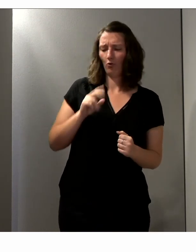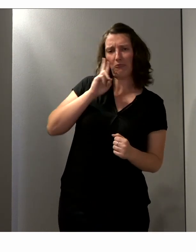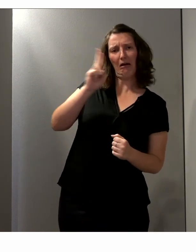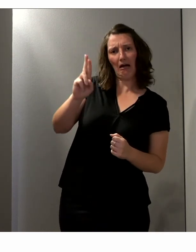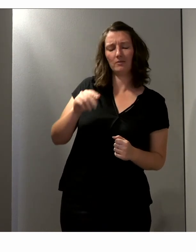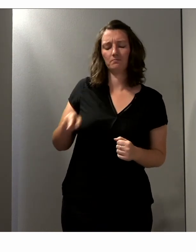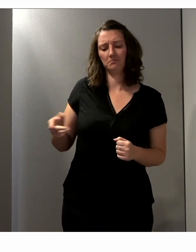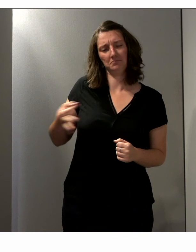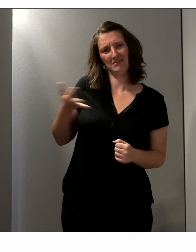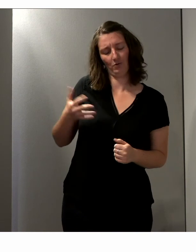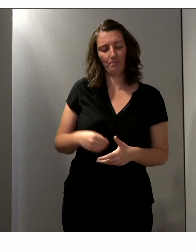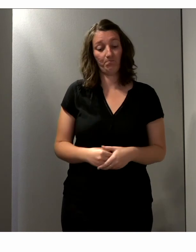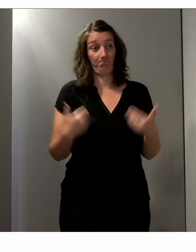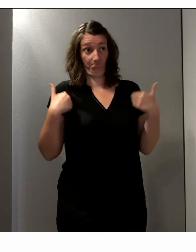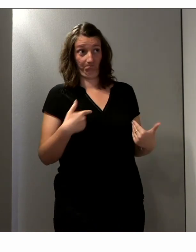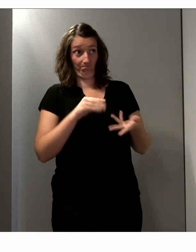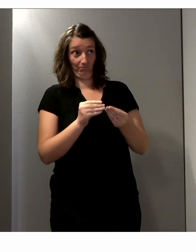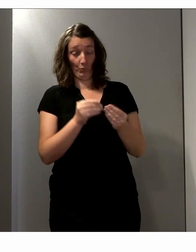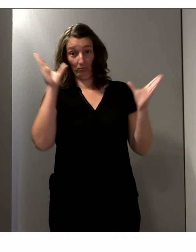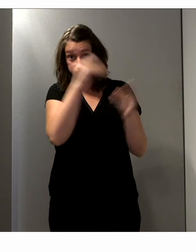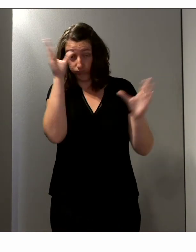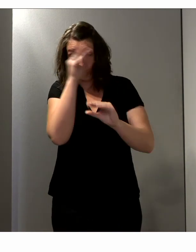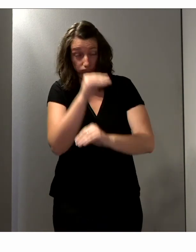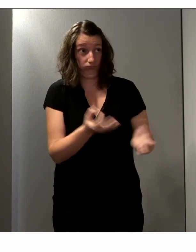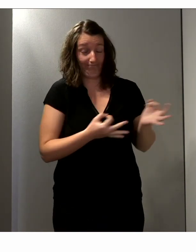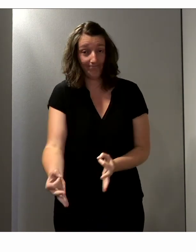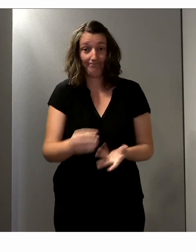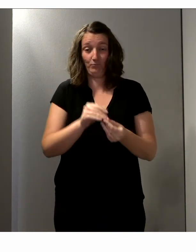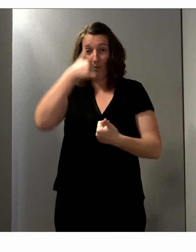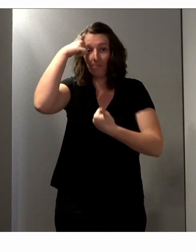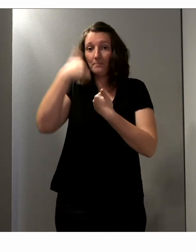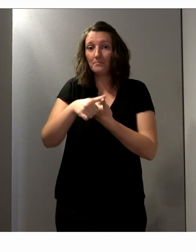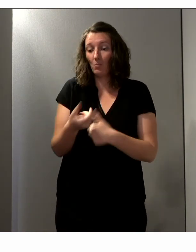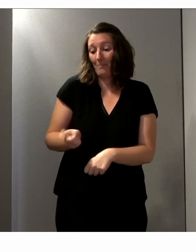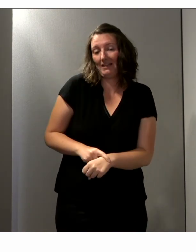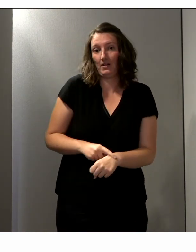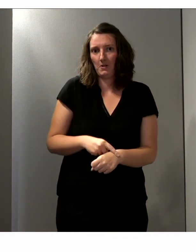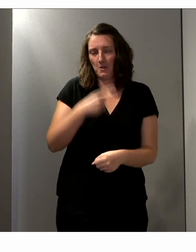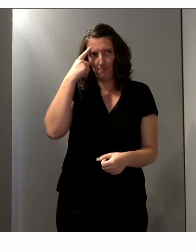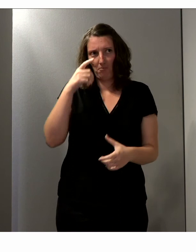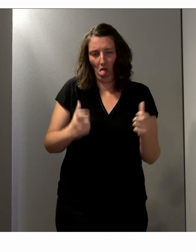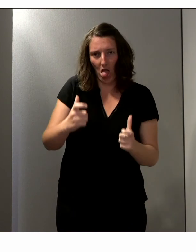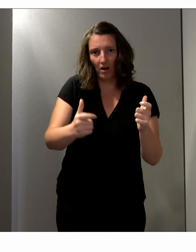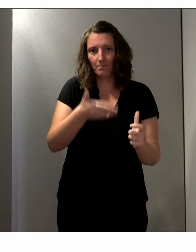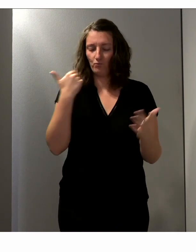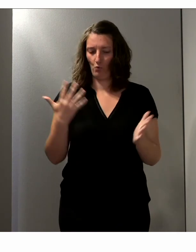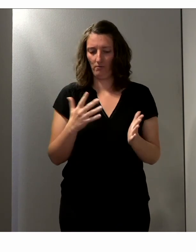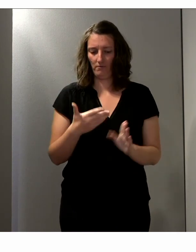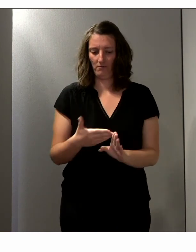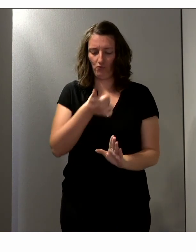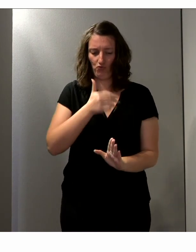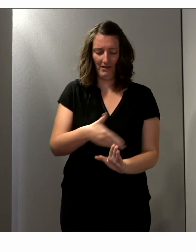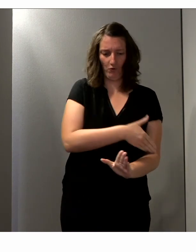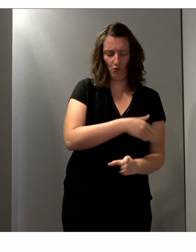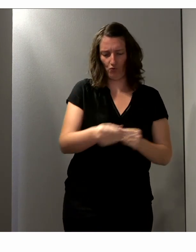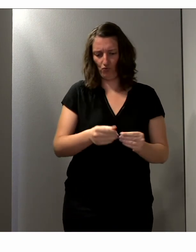me dit, moins répandu, qui me dit, je souffre d'amnésie chronique. Ma mémoire immédiate est défaillante. Dois-je travailler plutôt la veille ou le jour même? Vous